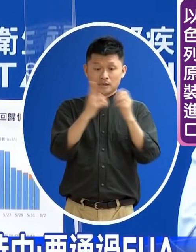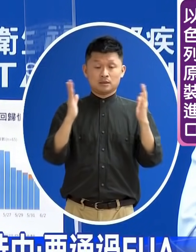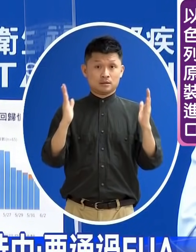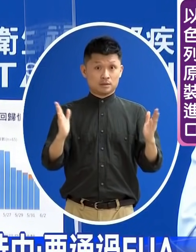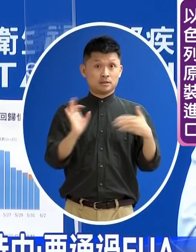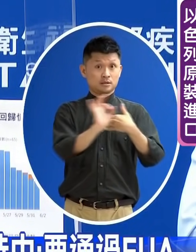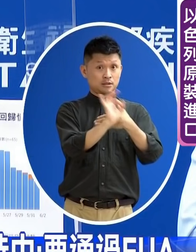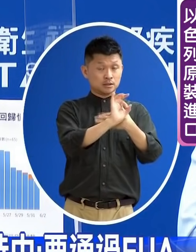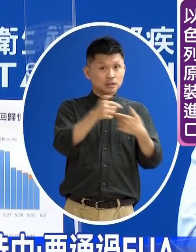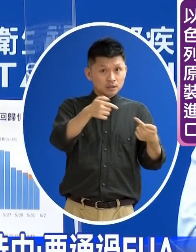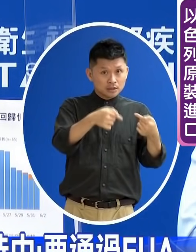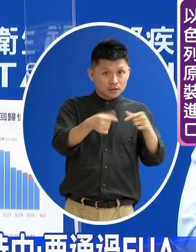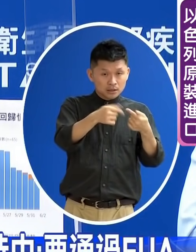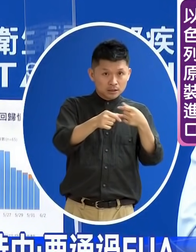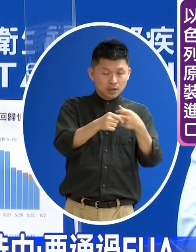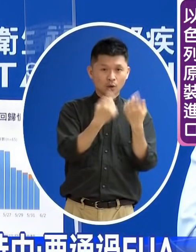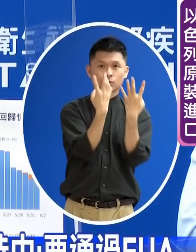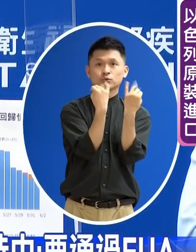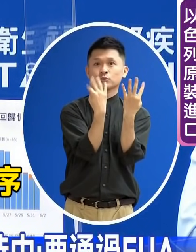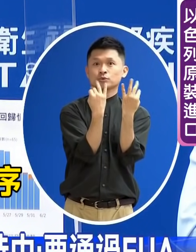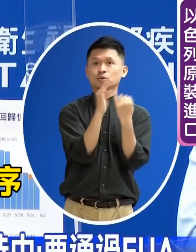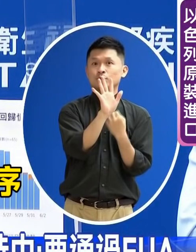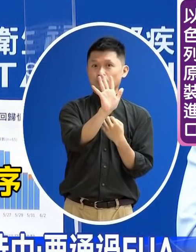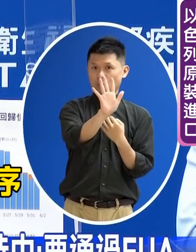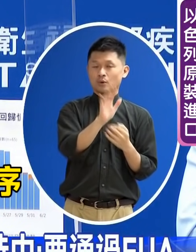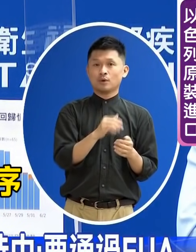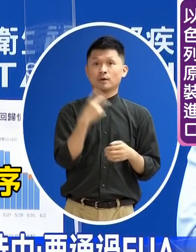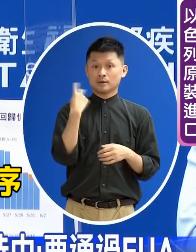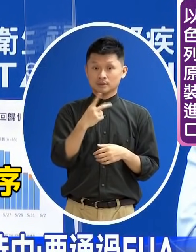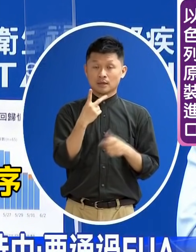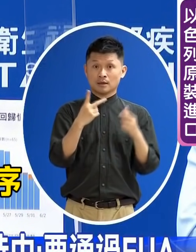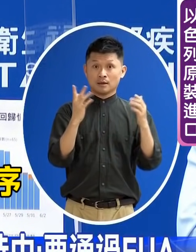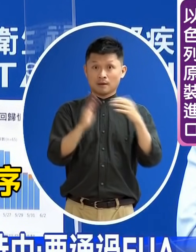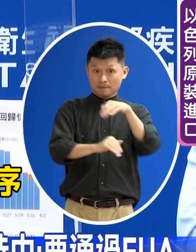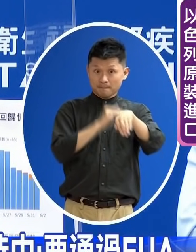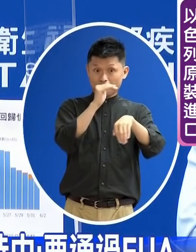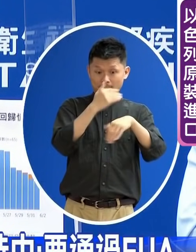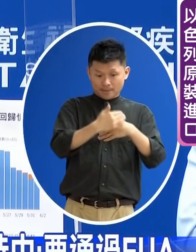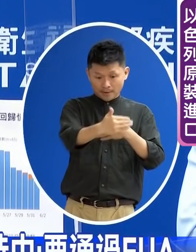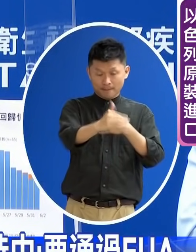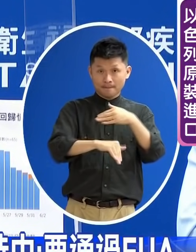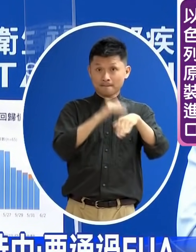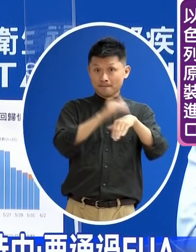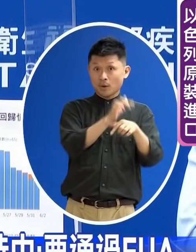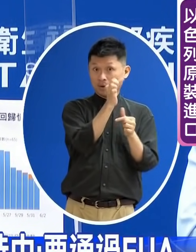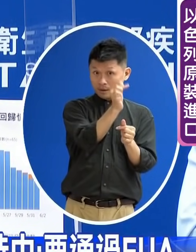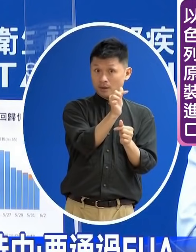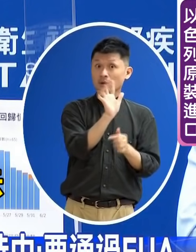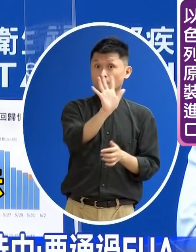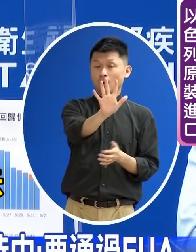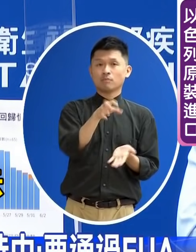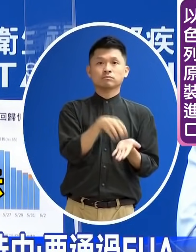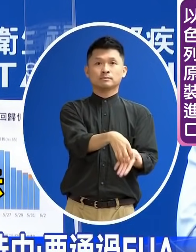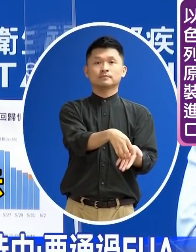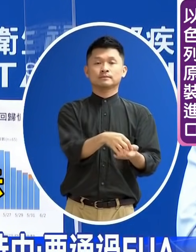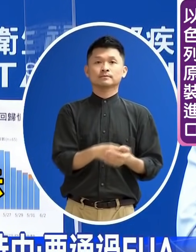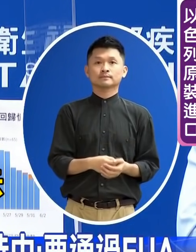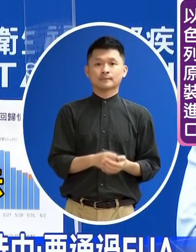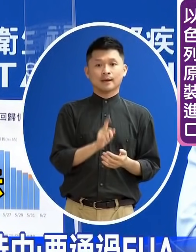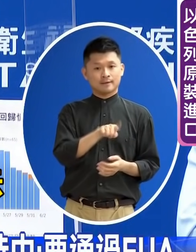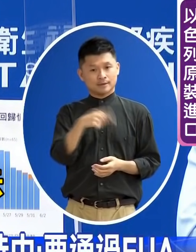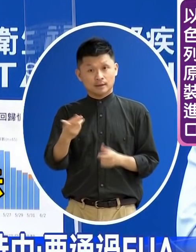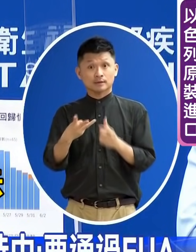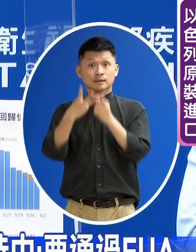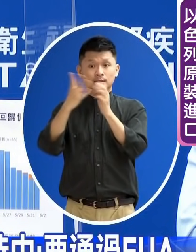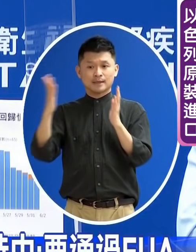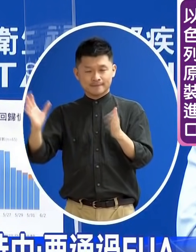验室有这样的一个数目字，而且也完成应该有的程序。 然后他们当然有就继续进行到第三